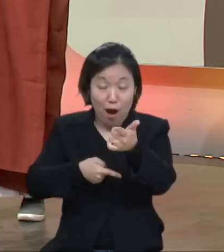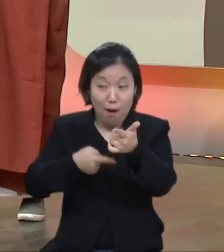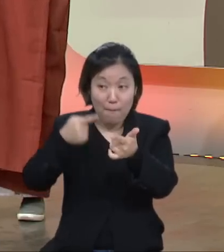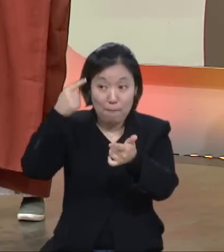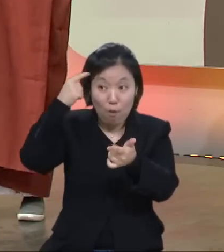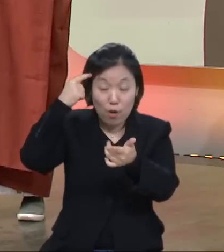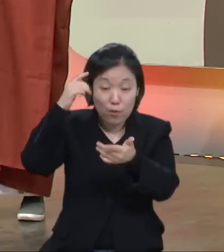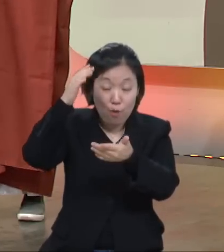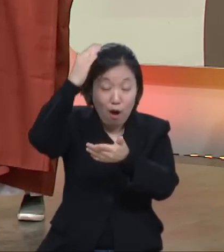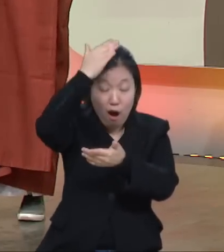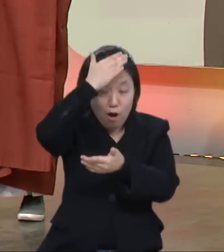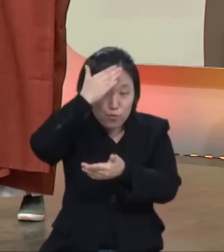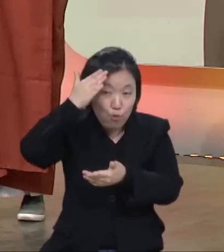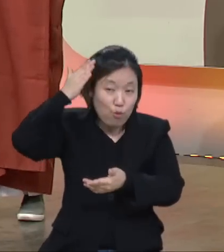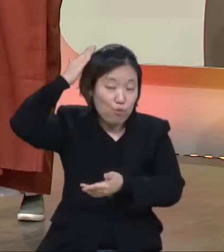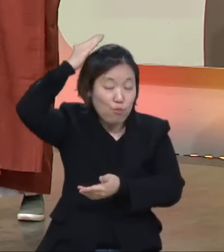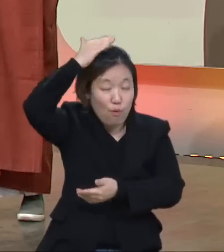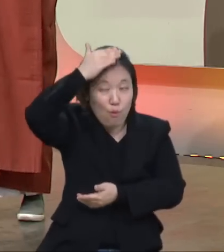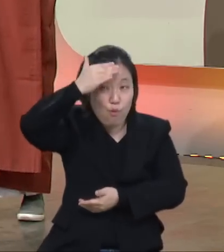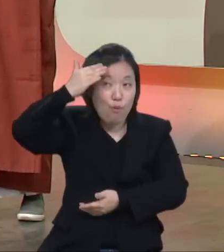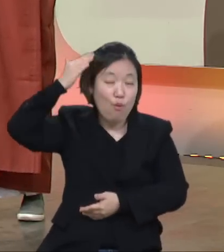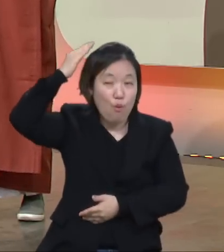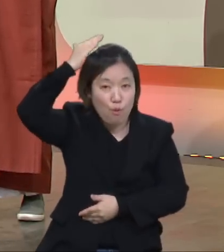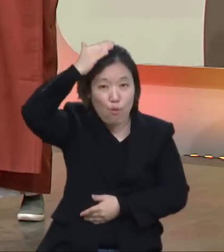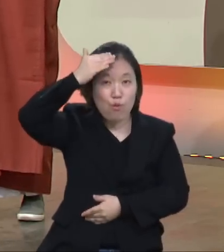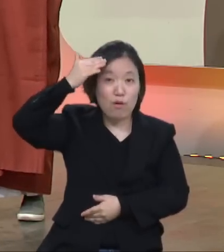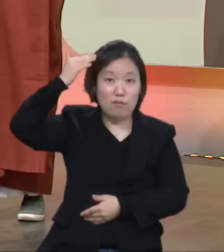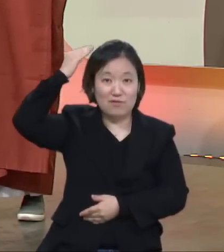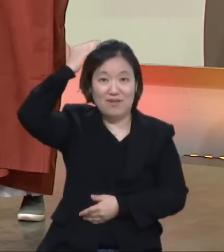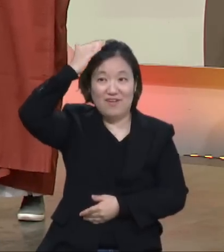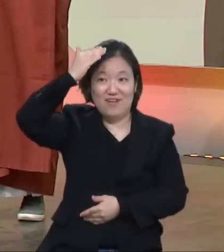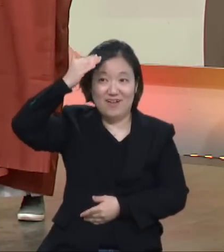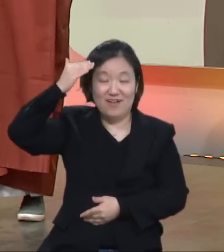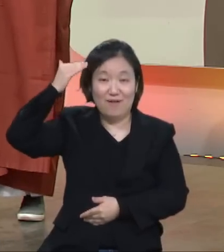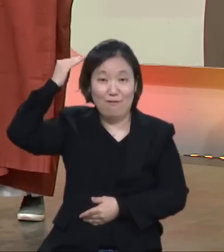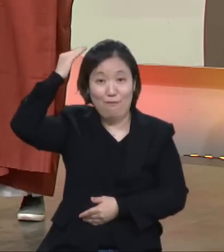머릿속을 손으로 이렇게 어루만져 주더랍니다